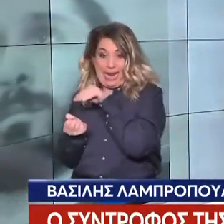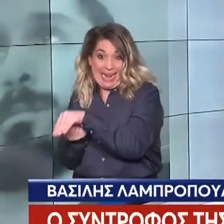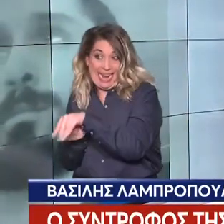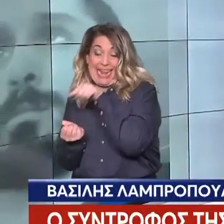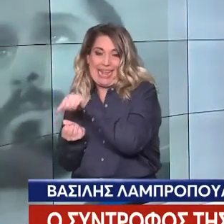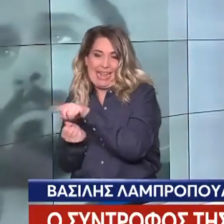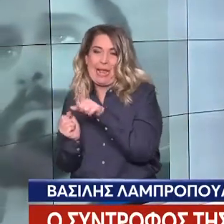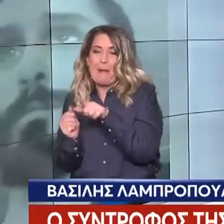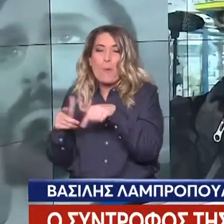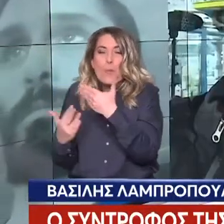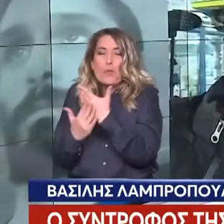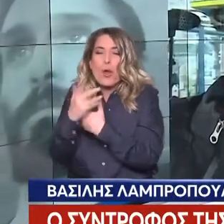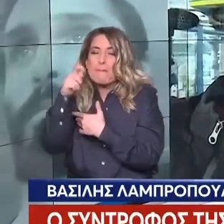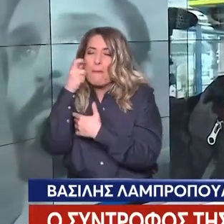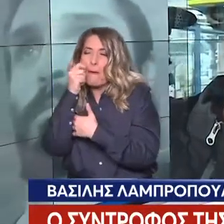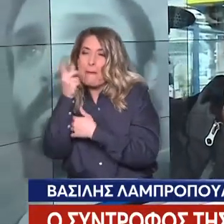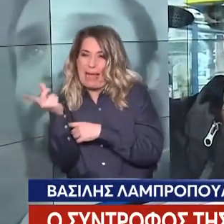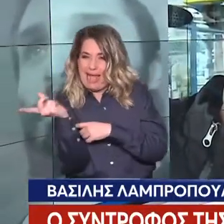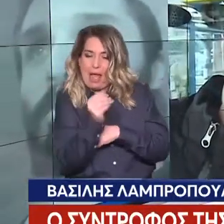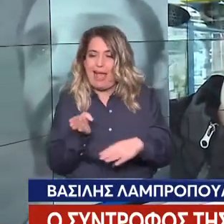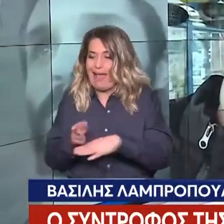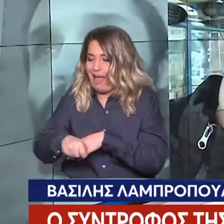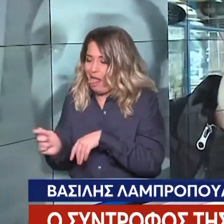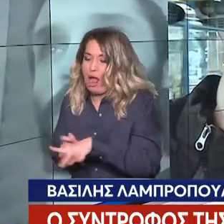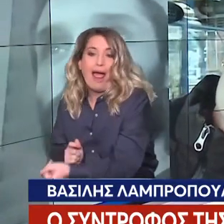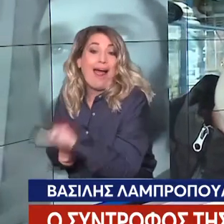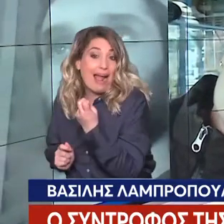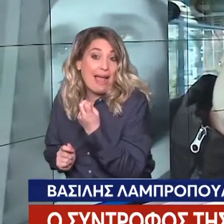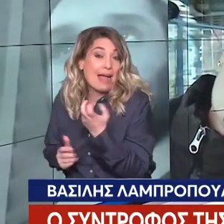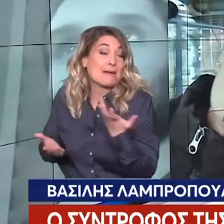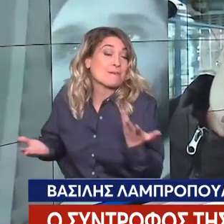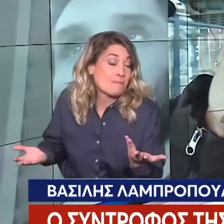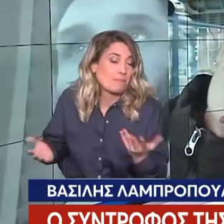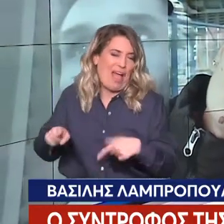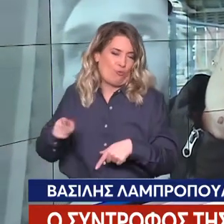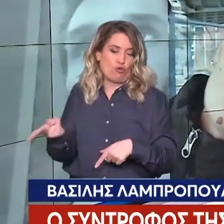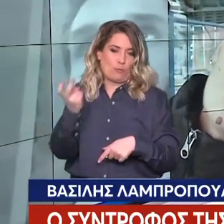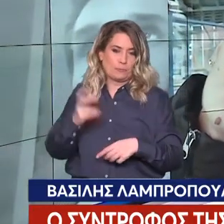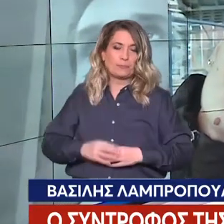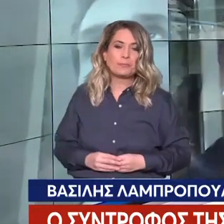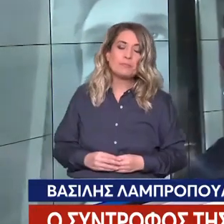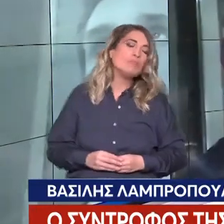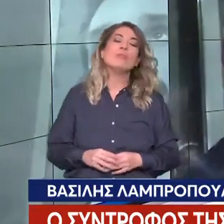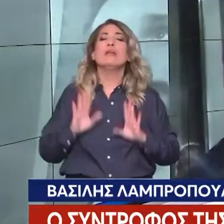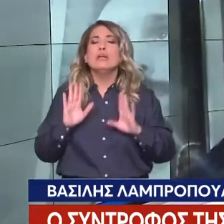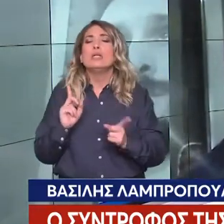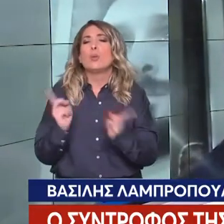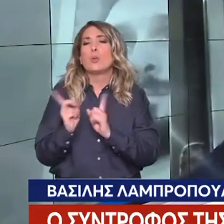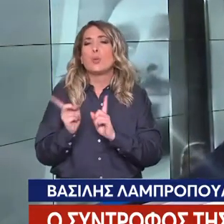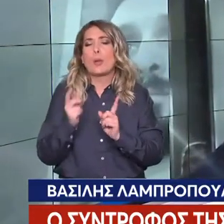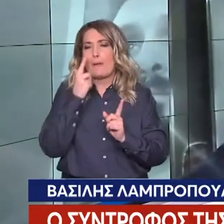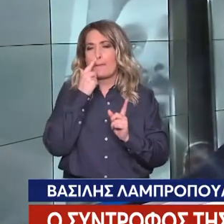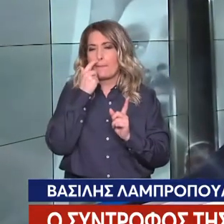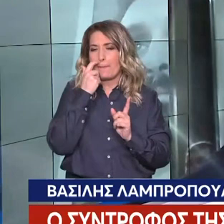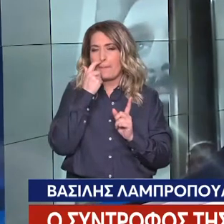επαναλαμβάνω, ο φίλος του. Αυτή η ληστεία, λοιπόν, κακοφόρμησε, γιατί το ποιο ήταν το σχέδιο, ότι θα έμπαινε κουκουλοφόρος ο φίλος του. Τον οποίο γνώριζε